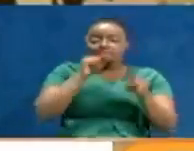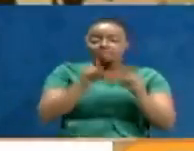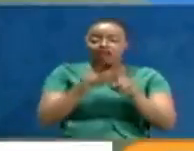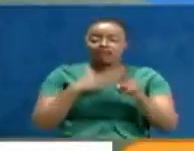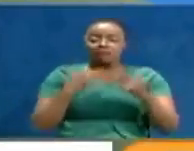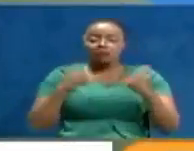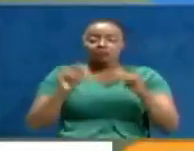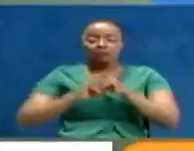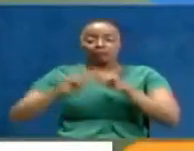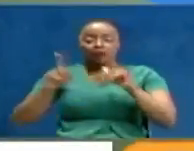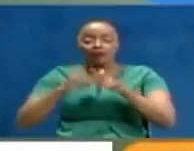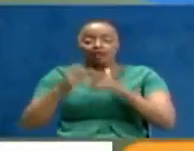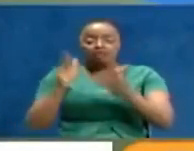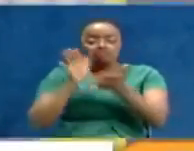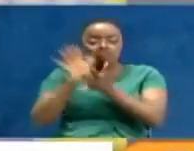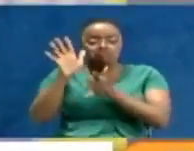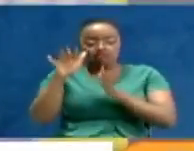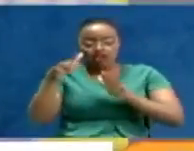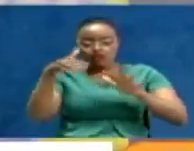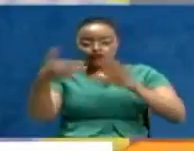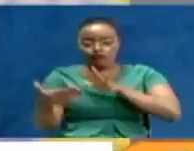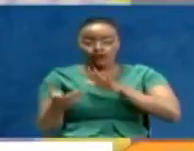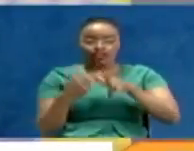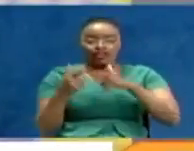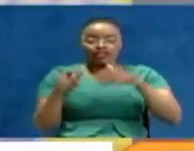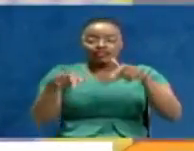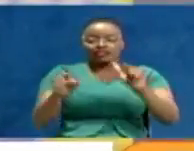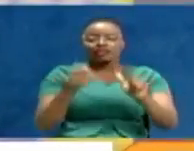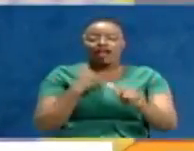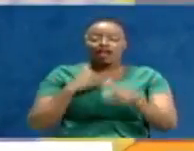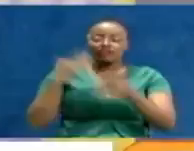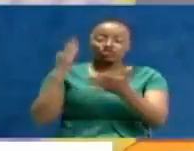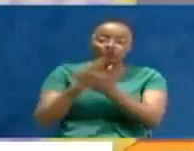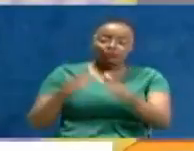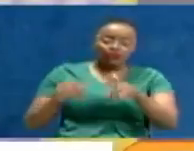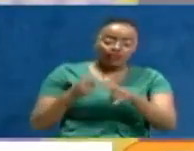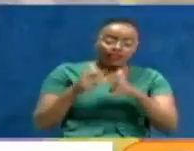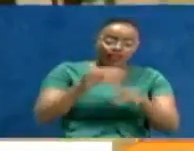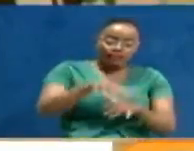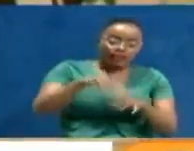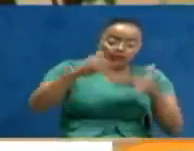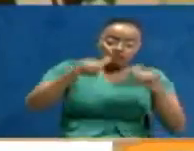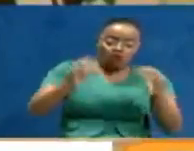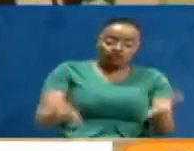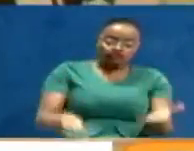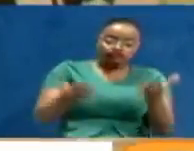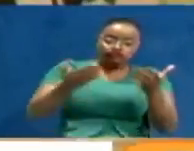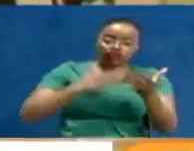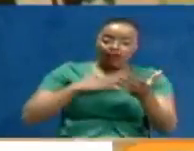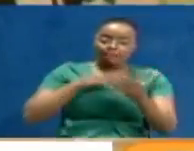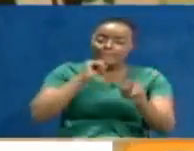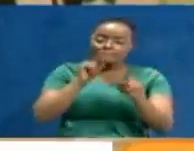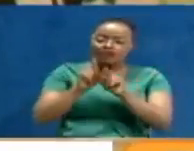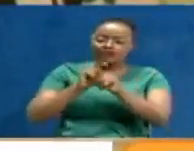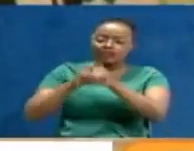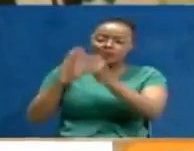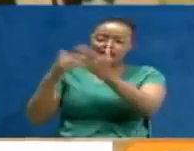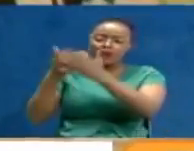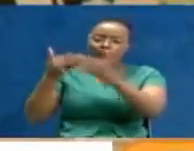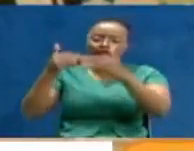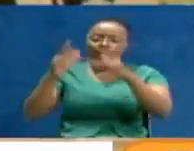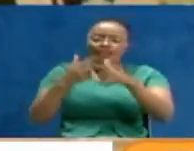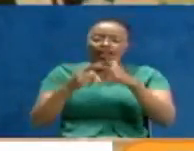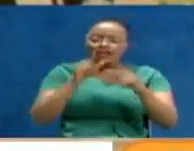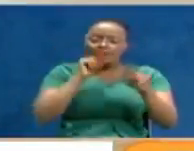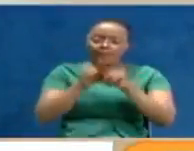akajaribu kutoroka, kaslide akaanguka. Ya akaacha kumkimbiza hivyo mimi nikamwamsha hivyo. Kumwamsha hivyo tumefika kwa gate hivyo ndo ndugu